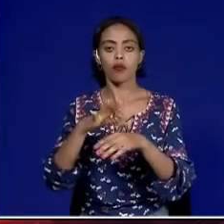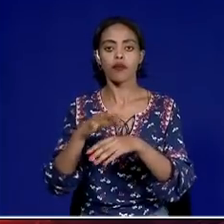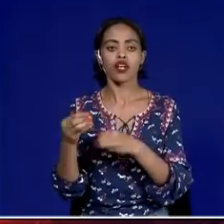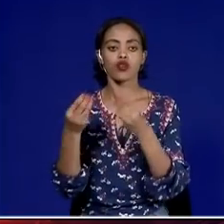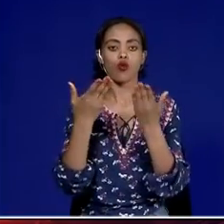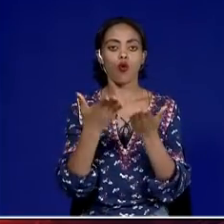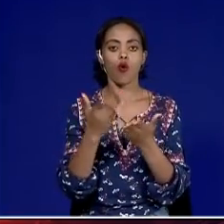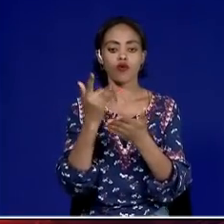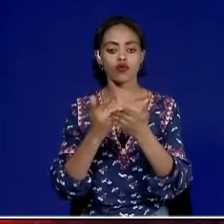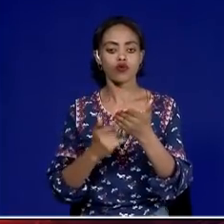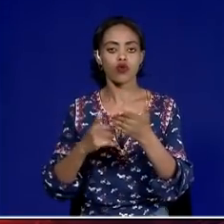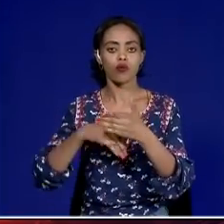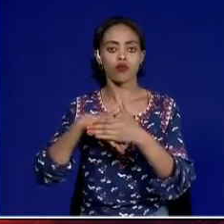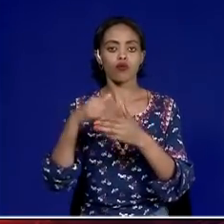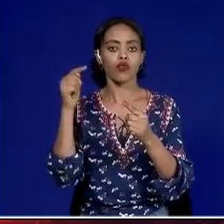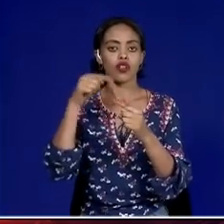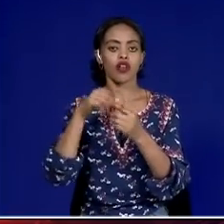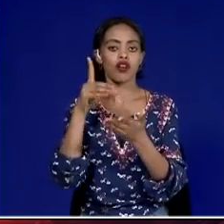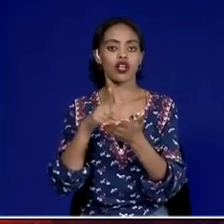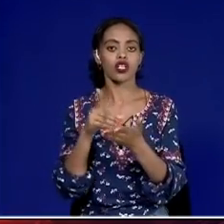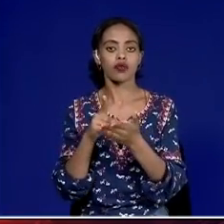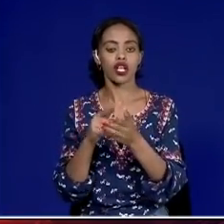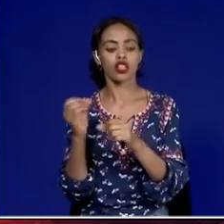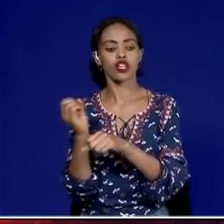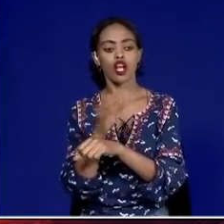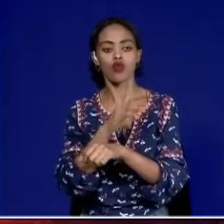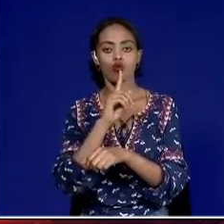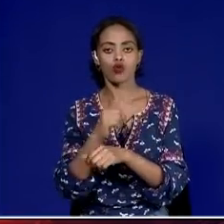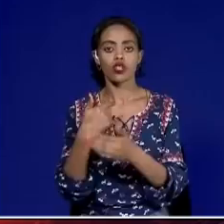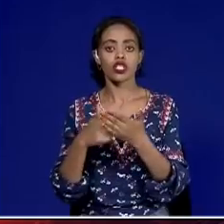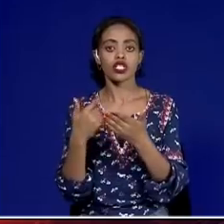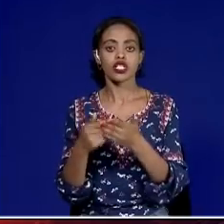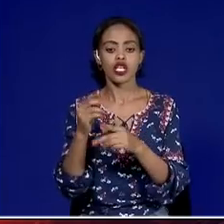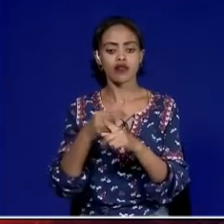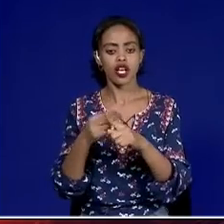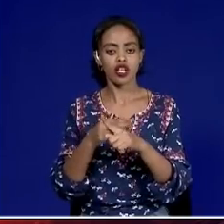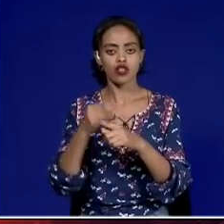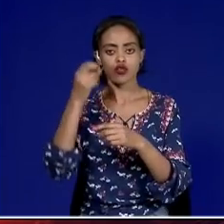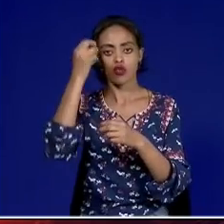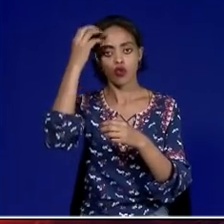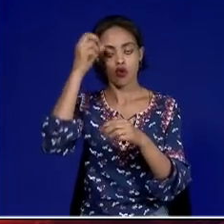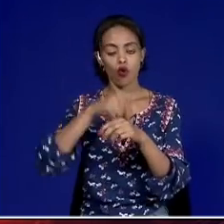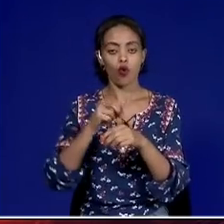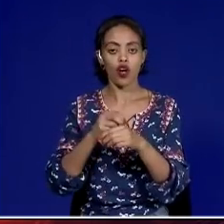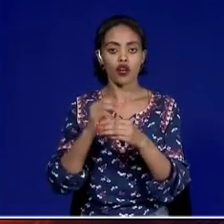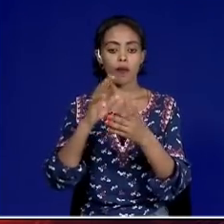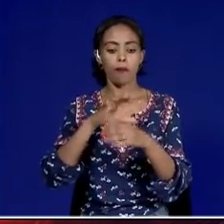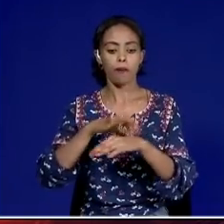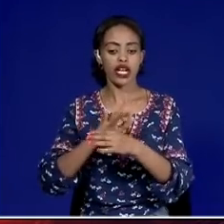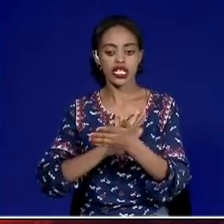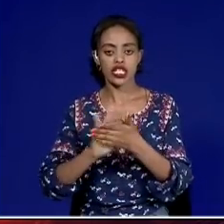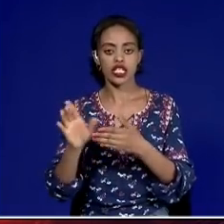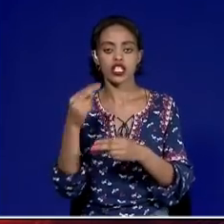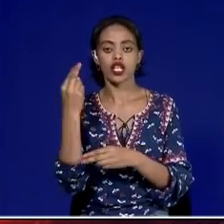وردي ليستوم ويندما زرزروم ناب كتمتات تلاقي خيو زي أبزحات رؤوان منغستي مريت كلير ناقورة تتكم